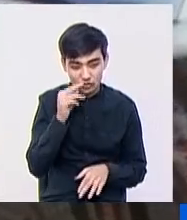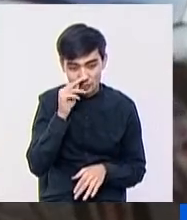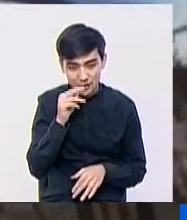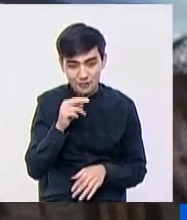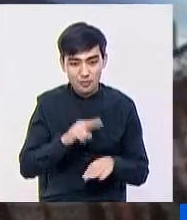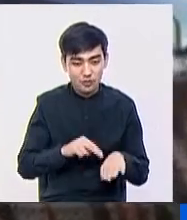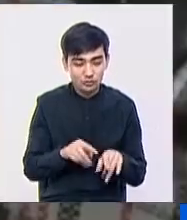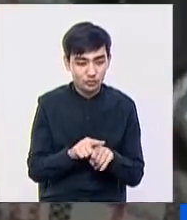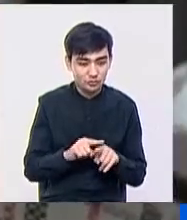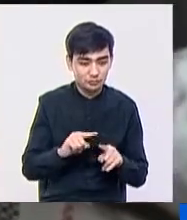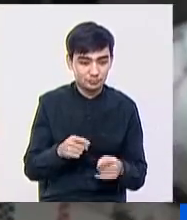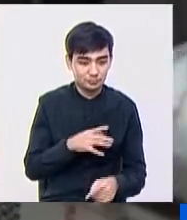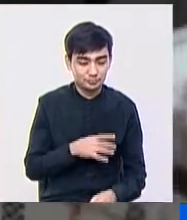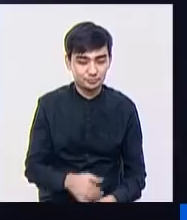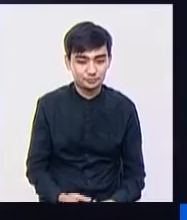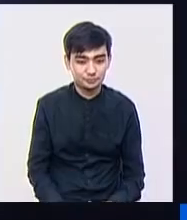шымкентские полицейские.